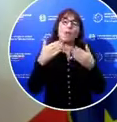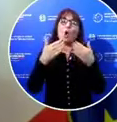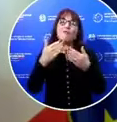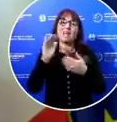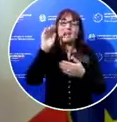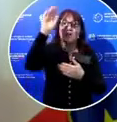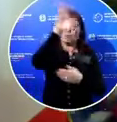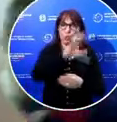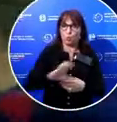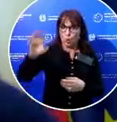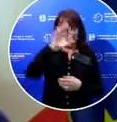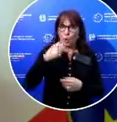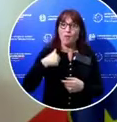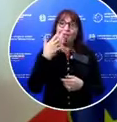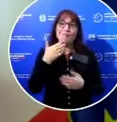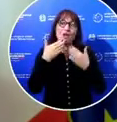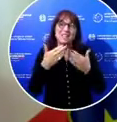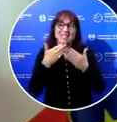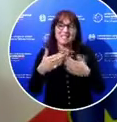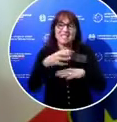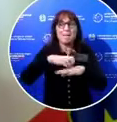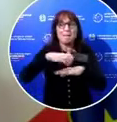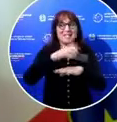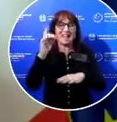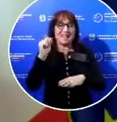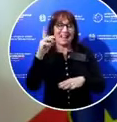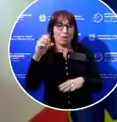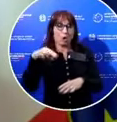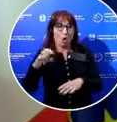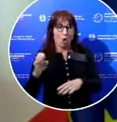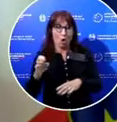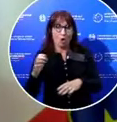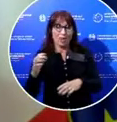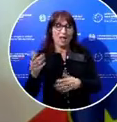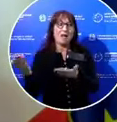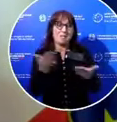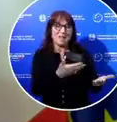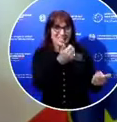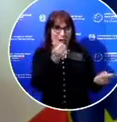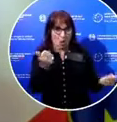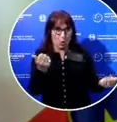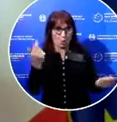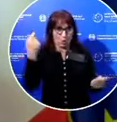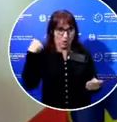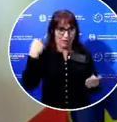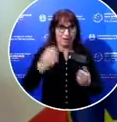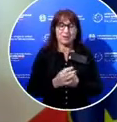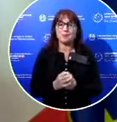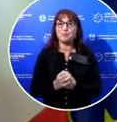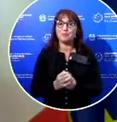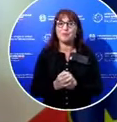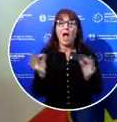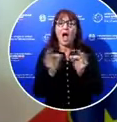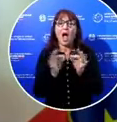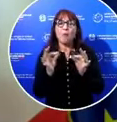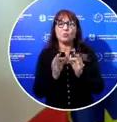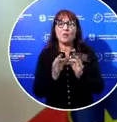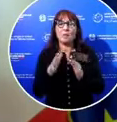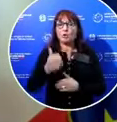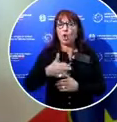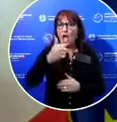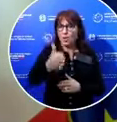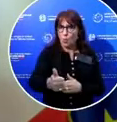futuro dell'Europa, e voglio ringraziare la Ministra Dadone per avervi portato il suo saluto. Nel quadro dell'appuntamento annuale dei Med